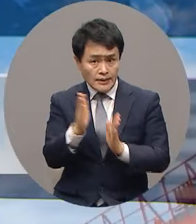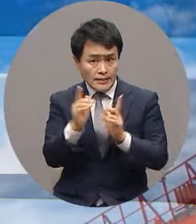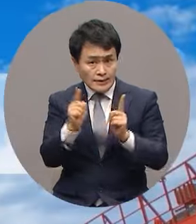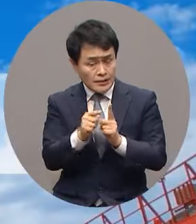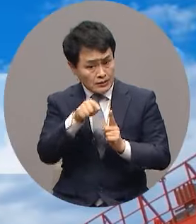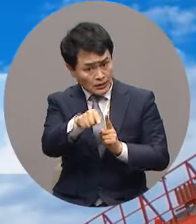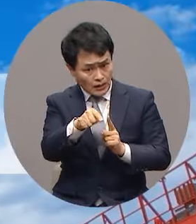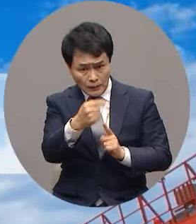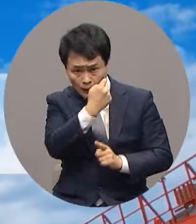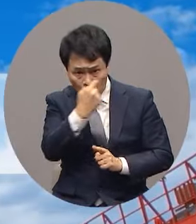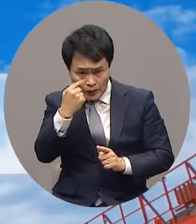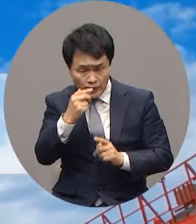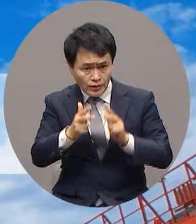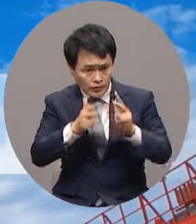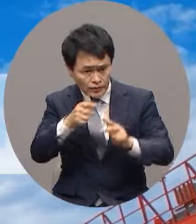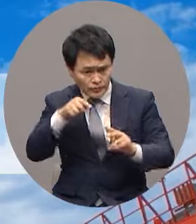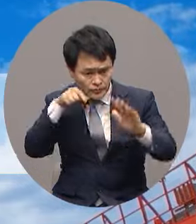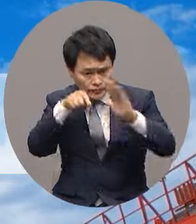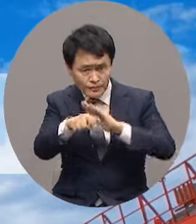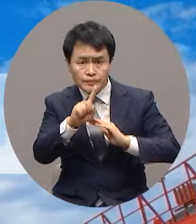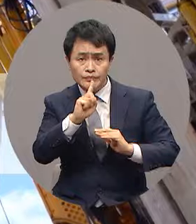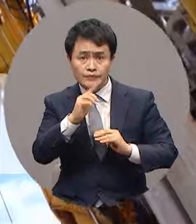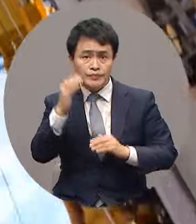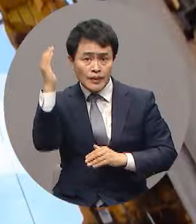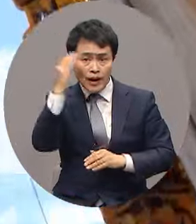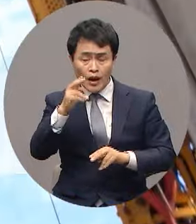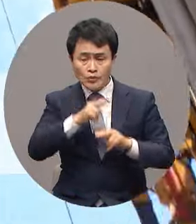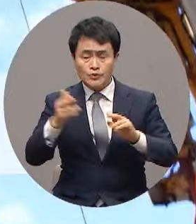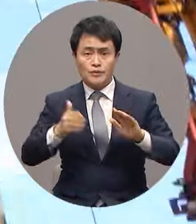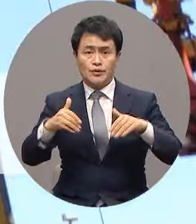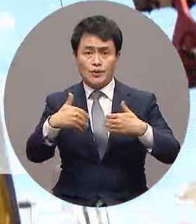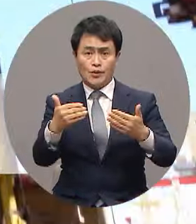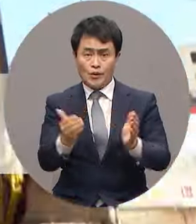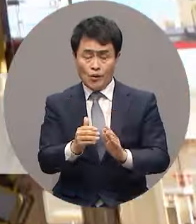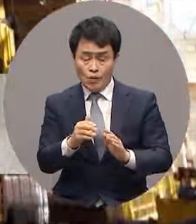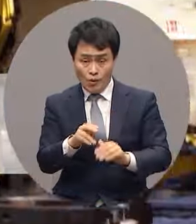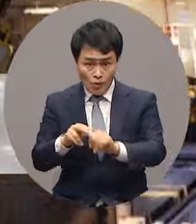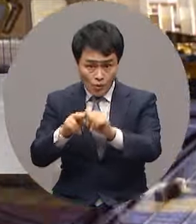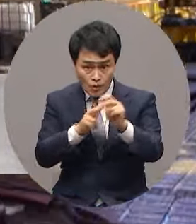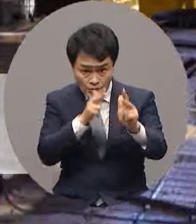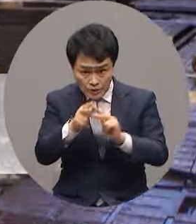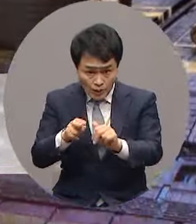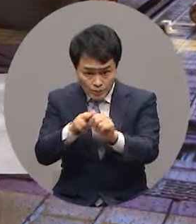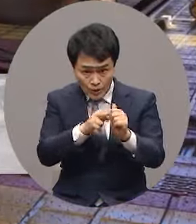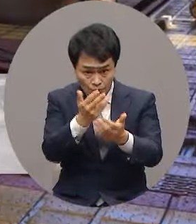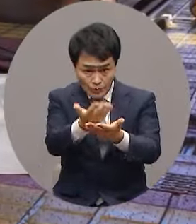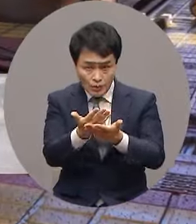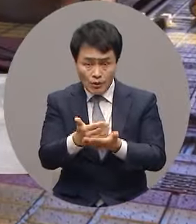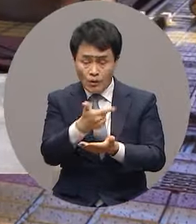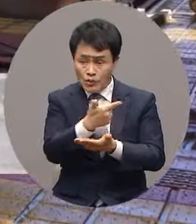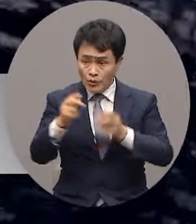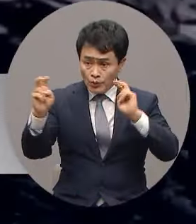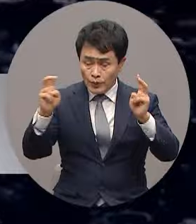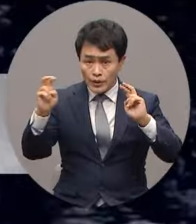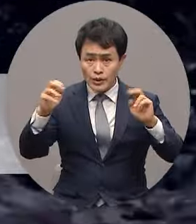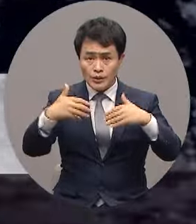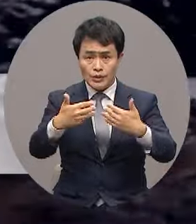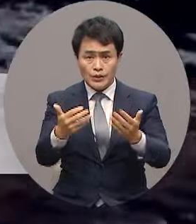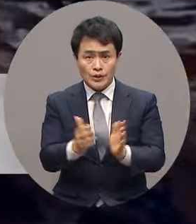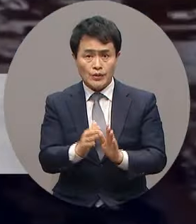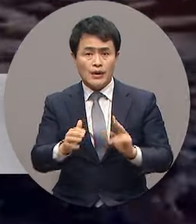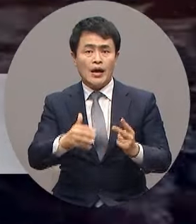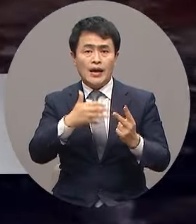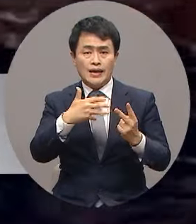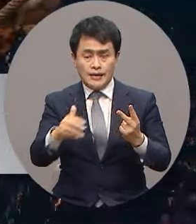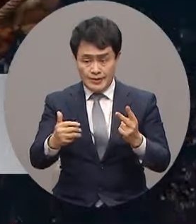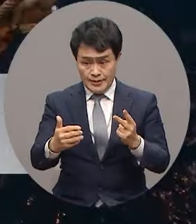사업성 확인에 나섭니다 한국 석유공사는 사업 데이터를 보고 싶다는 여러 해외 석유 기업을 상대로 이달 2차